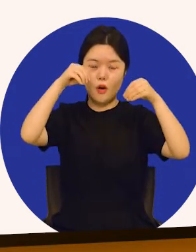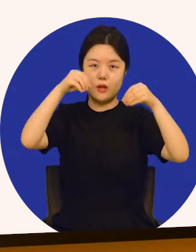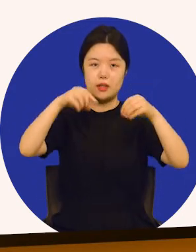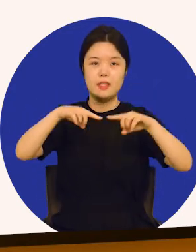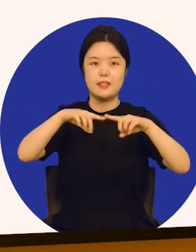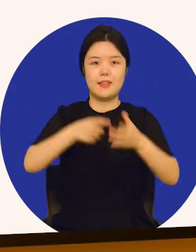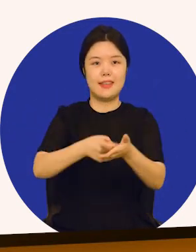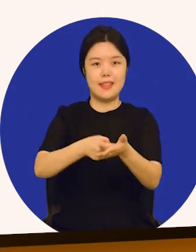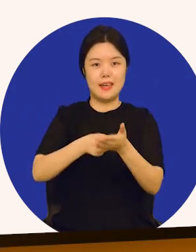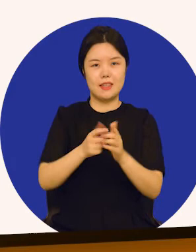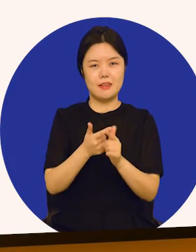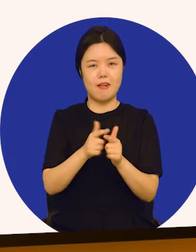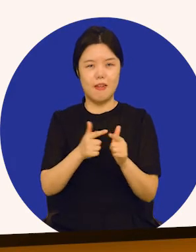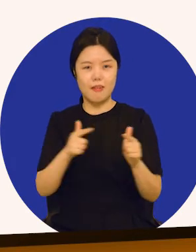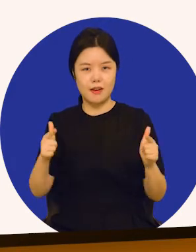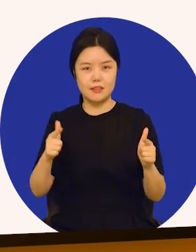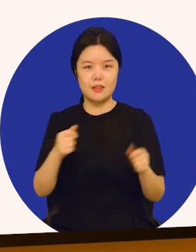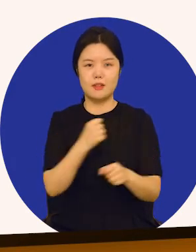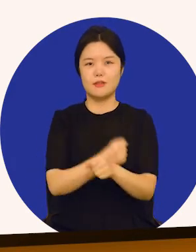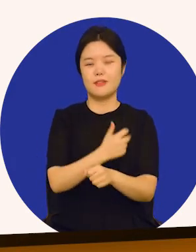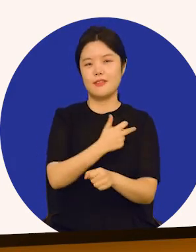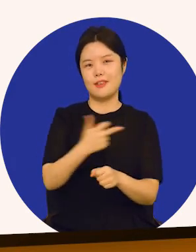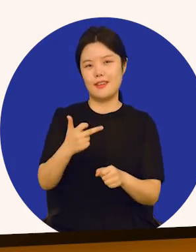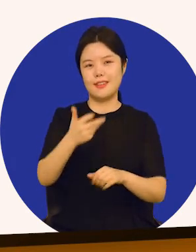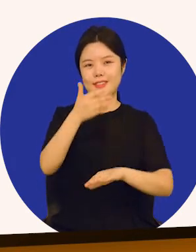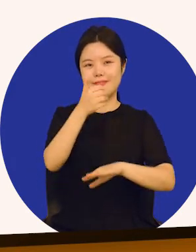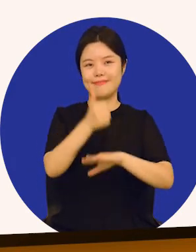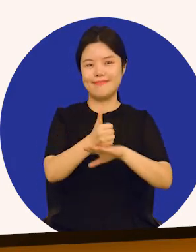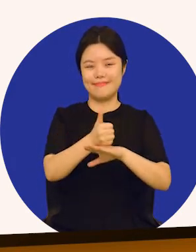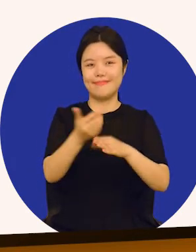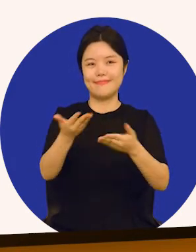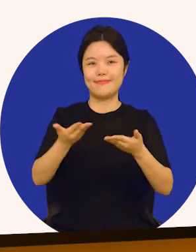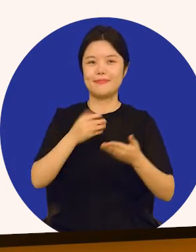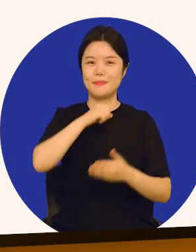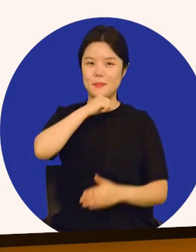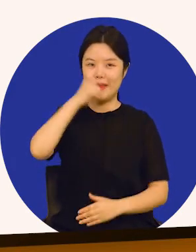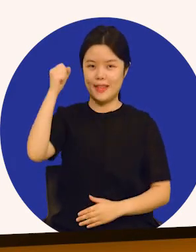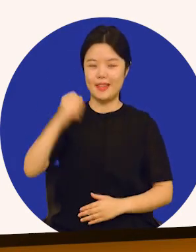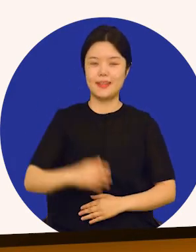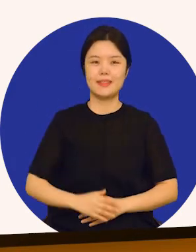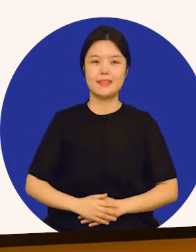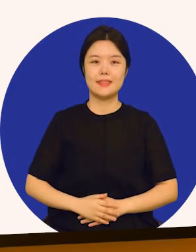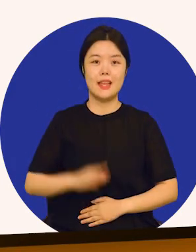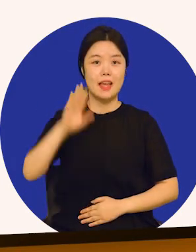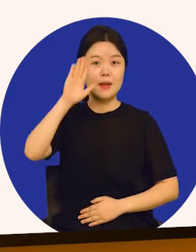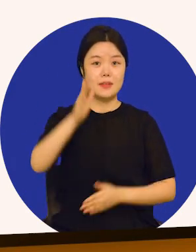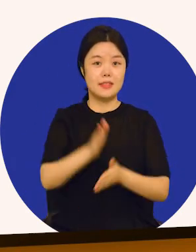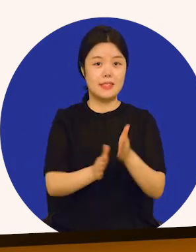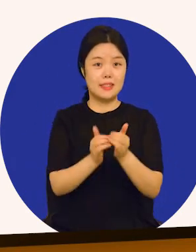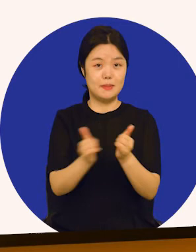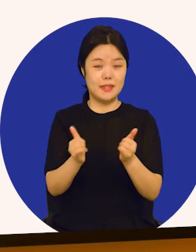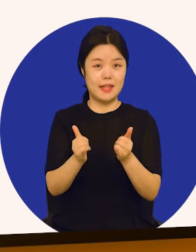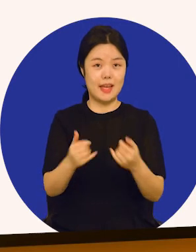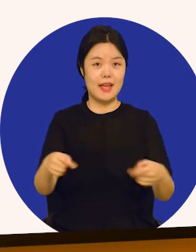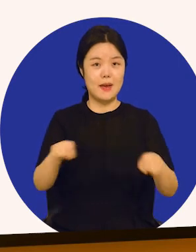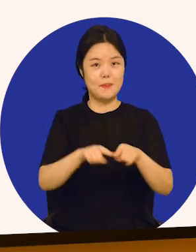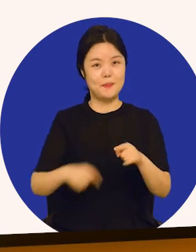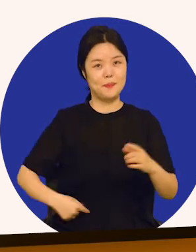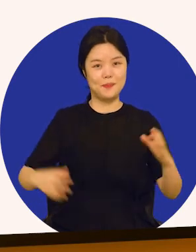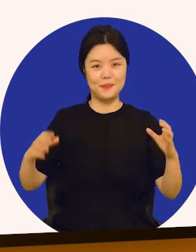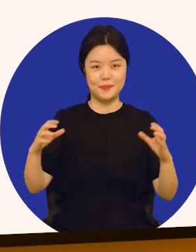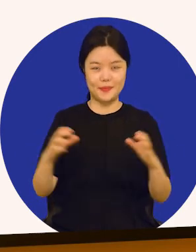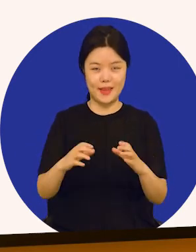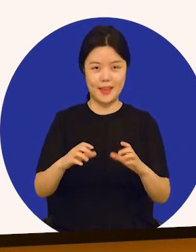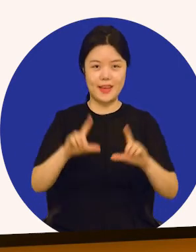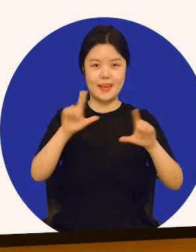함께 탄소 중립을 위해 힘써온 덕에 이렇게 좋은 결과를 얻을 수 있었습니다 앞으로도 시민과 시가